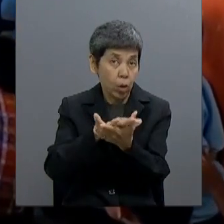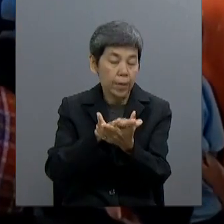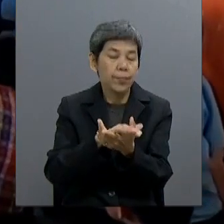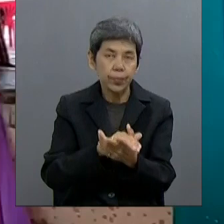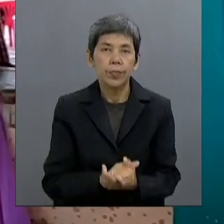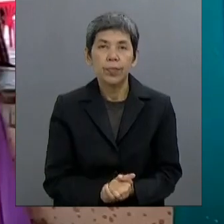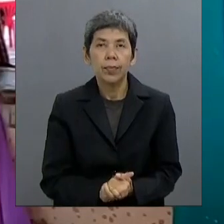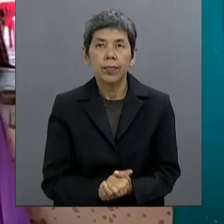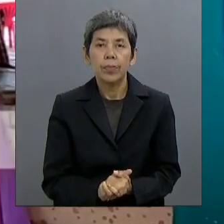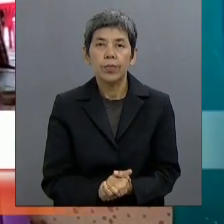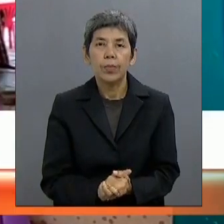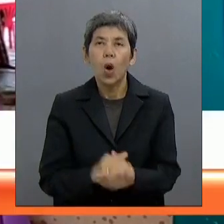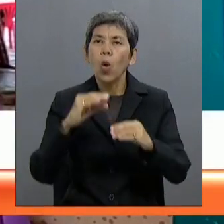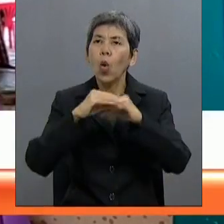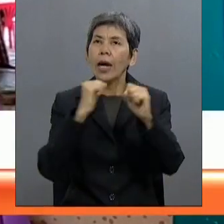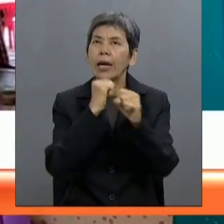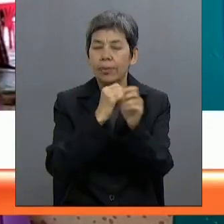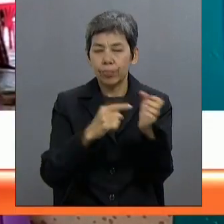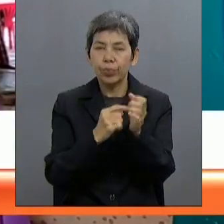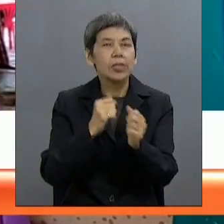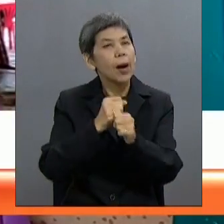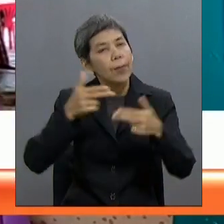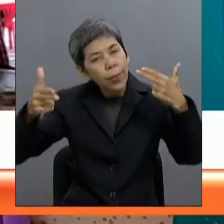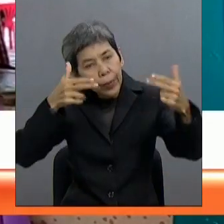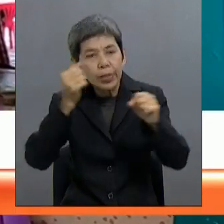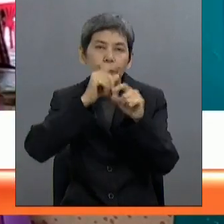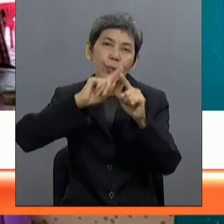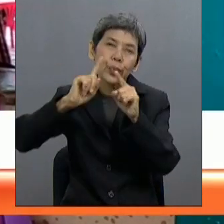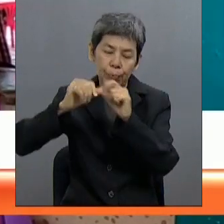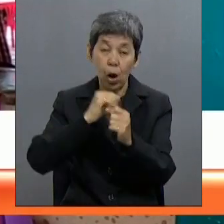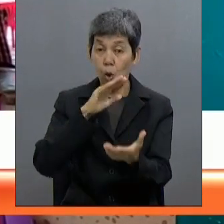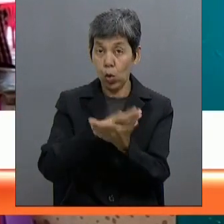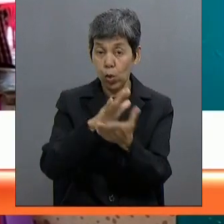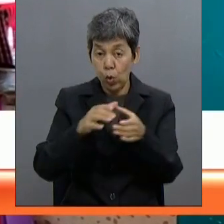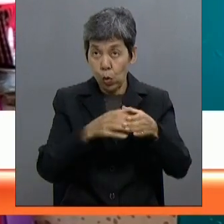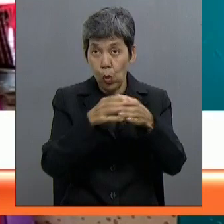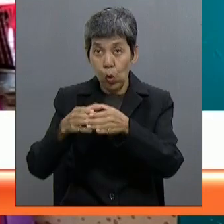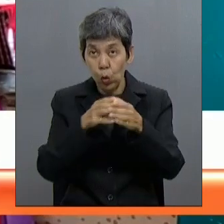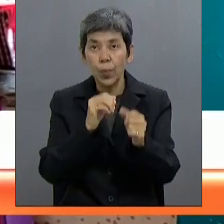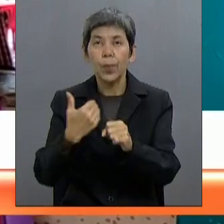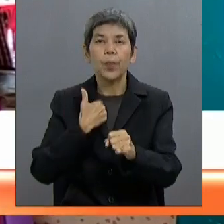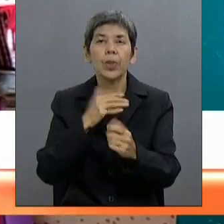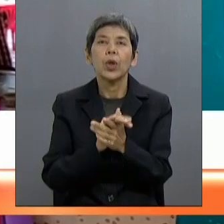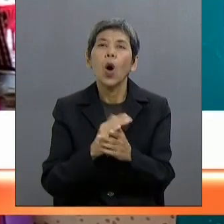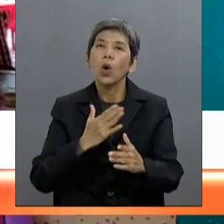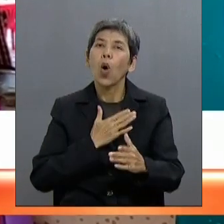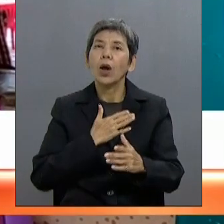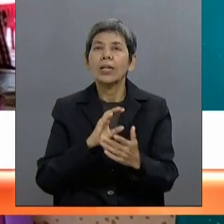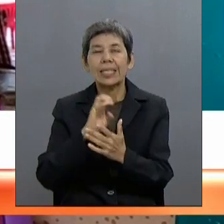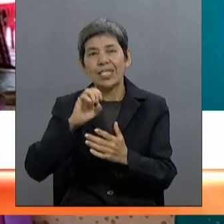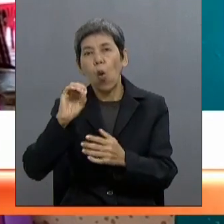หนองมุก การผลิตสื่อสร้างสรรค์ครั้งนี้คิดว่าจะทำให้โรงเรียนในกลุ่ม CEO ฟังมูลกันทราลมทั้ง26โร